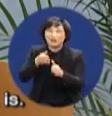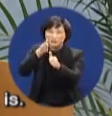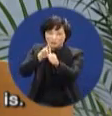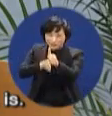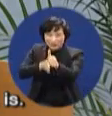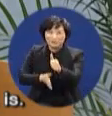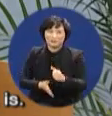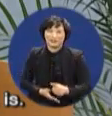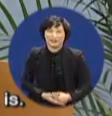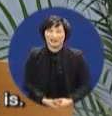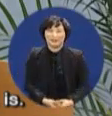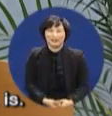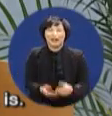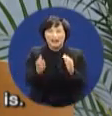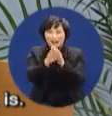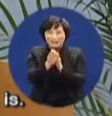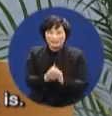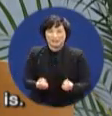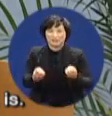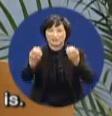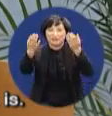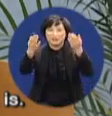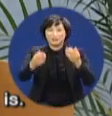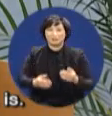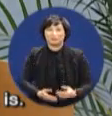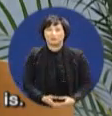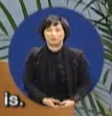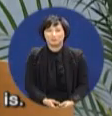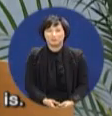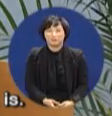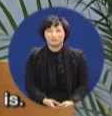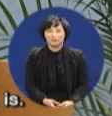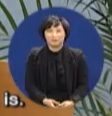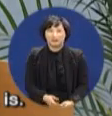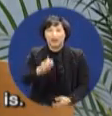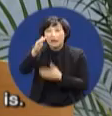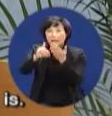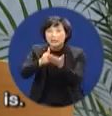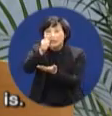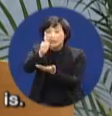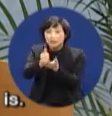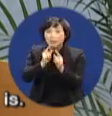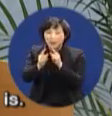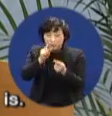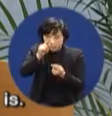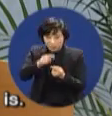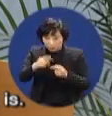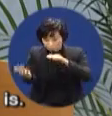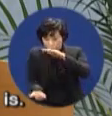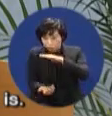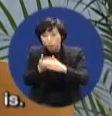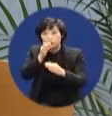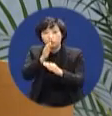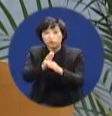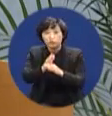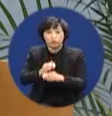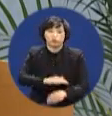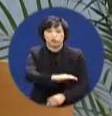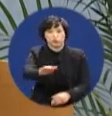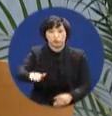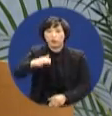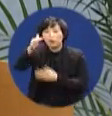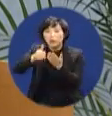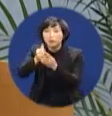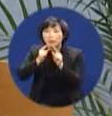원합니다. 할렐루야. 그러므로 하나님 말씀대로 되어지고 있기 때문에 우리는